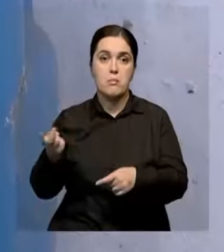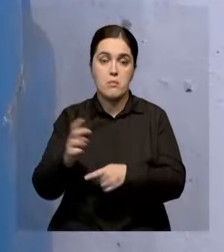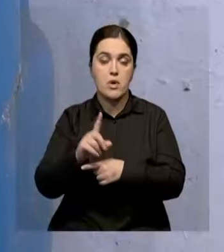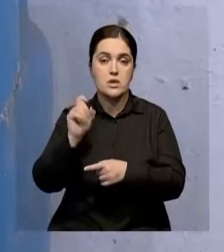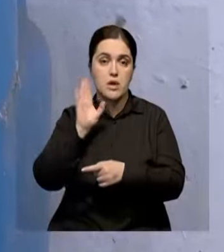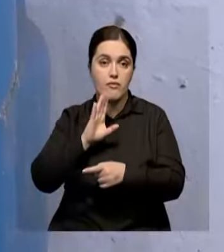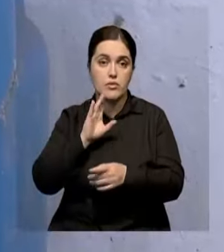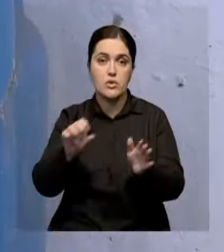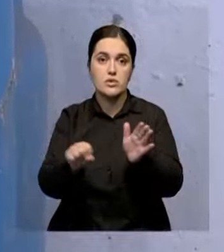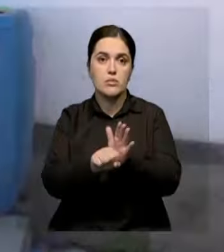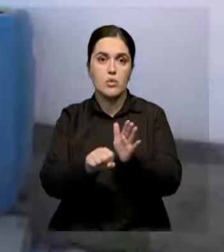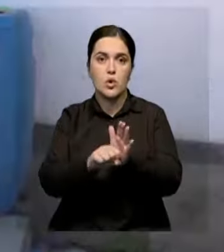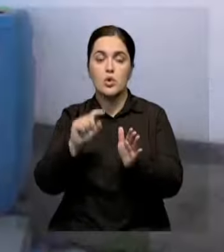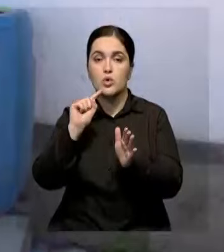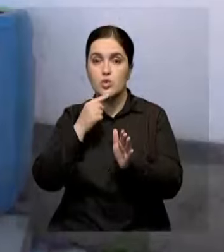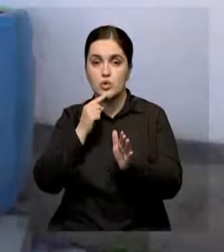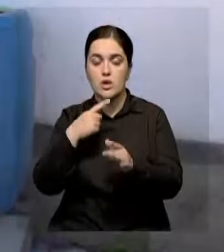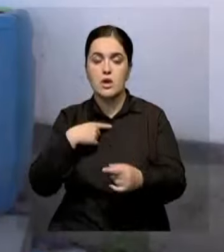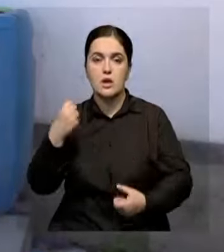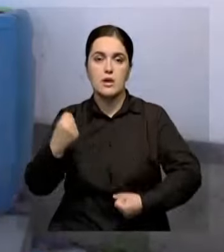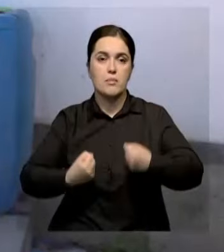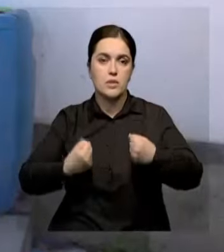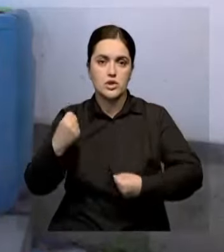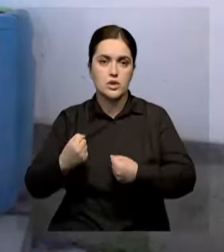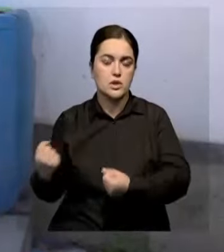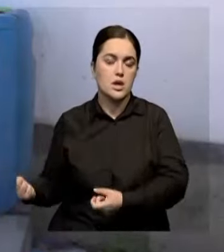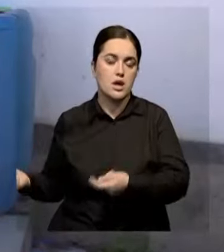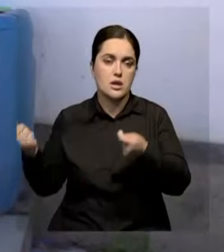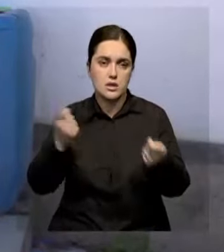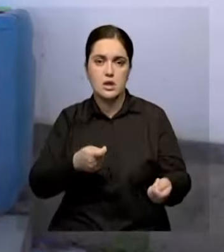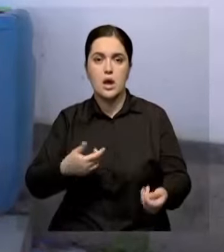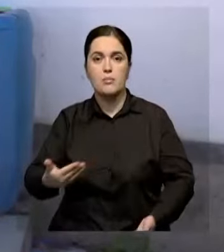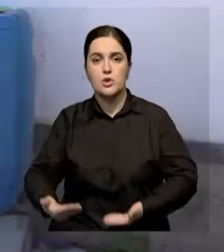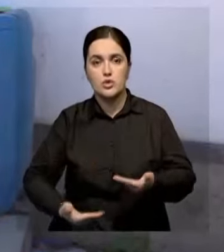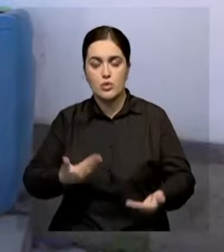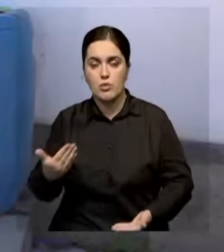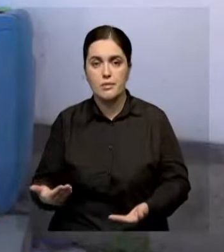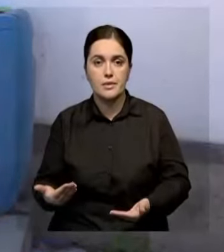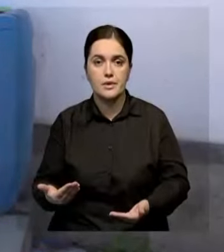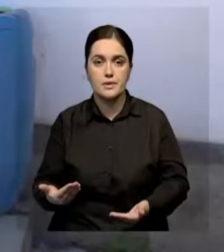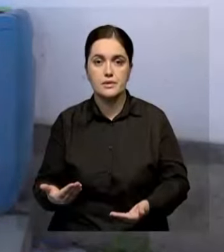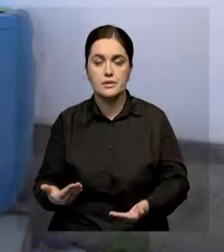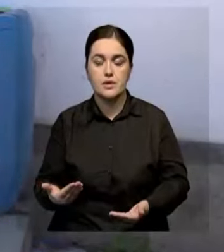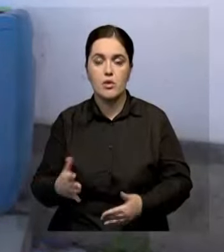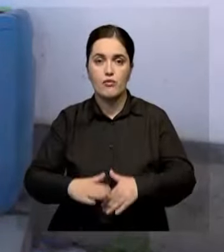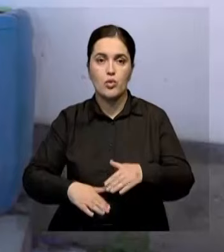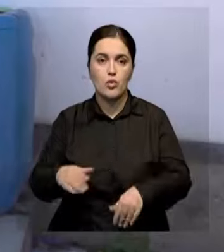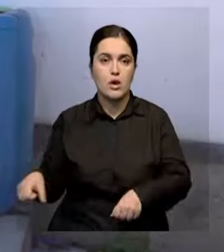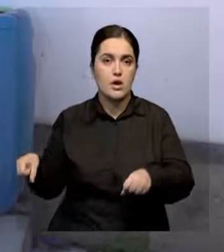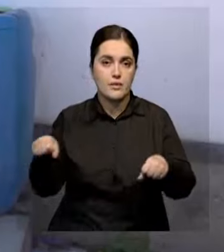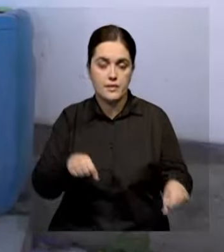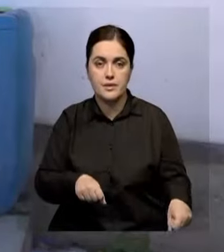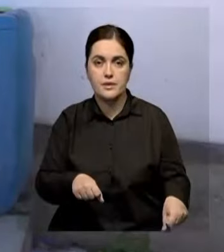Зимой вообще трудно таскать. На машине таскаем и пешком, и так. И в руках, и в руках, и на